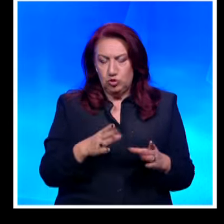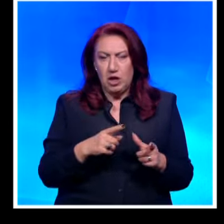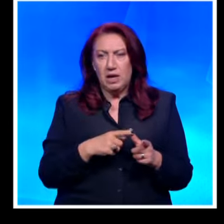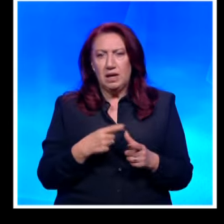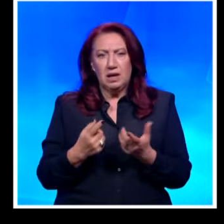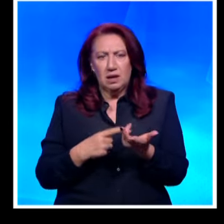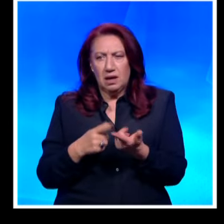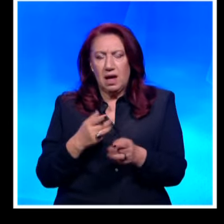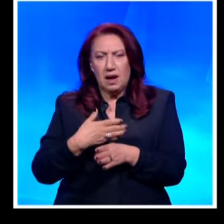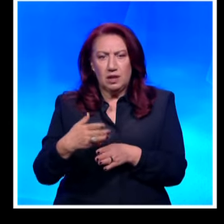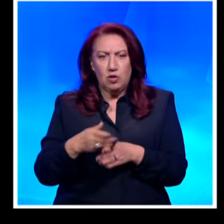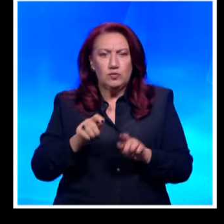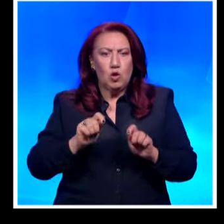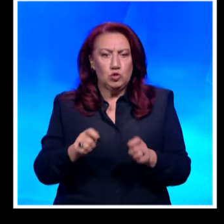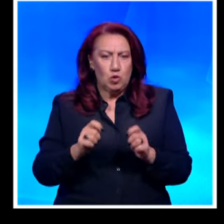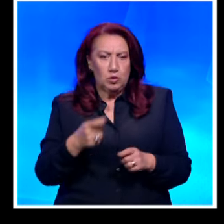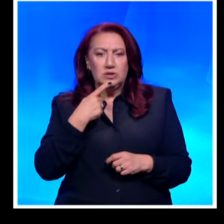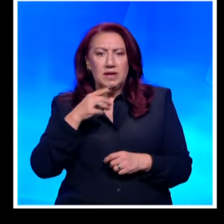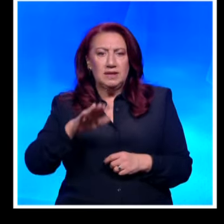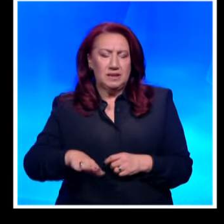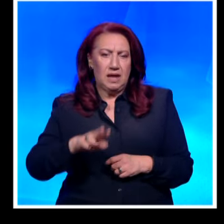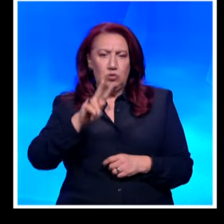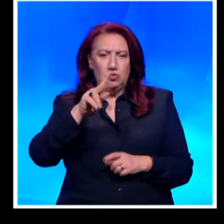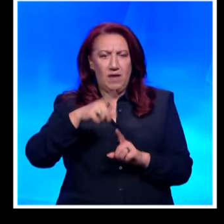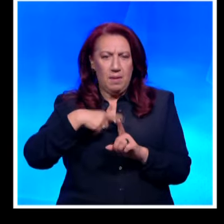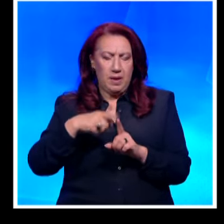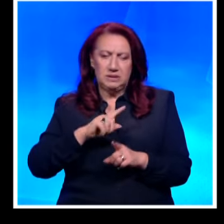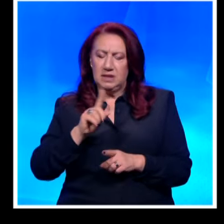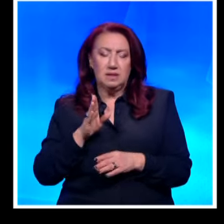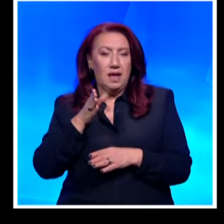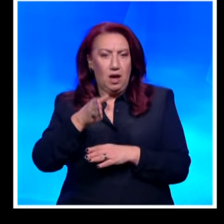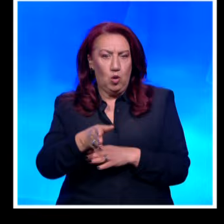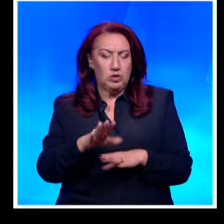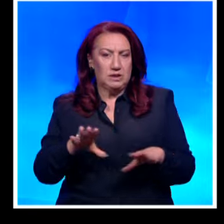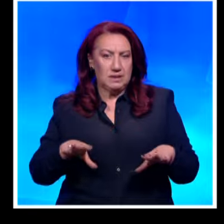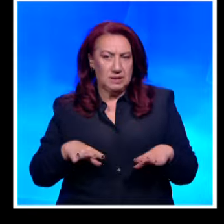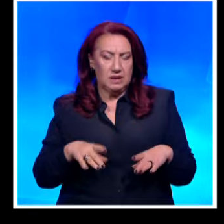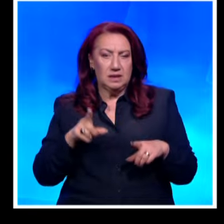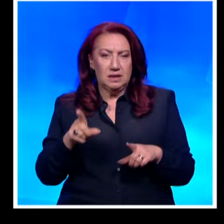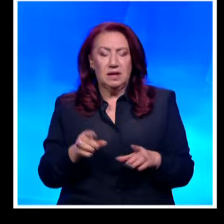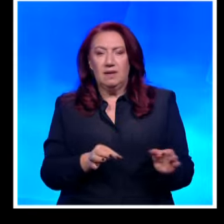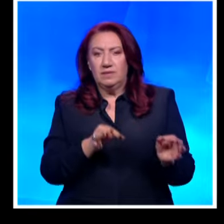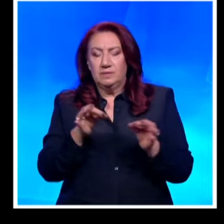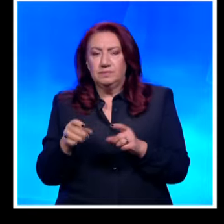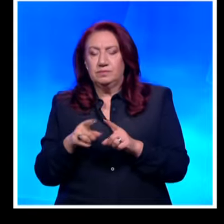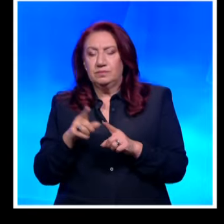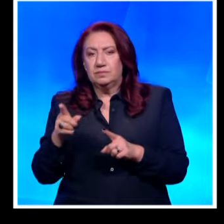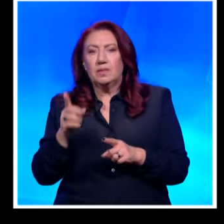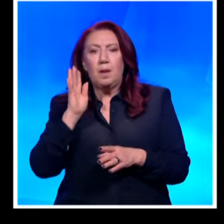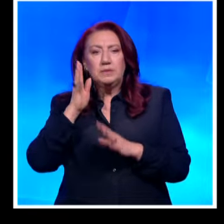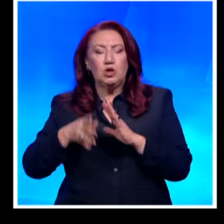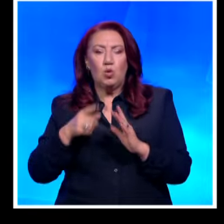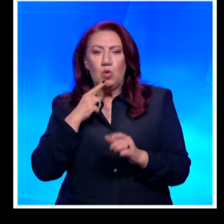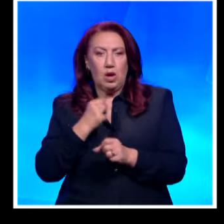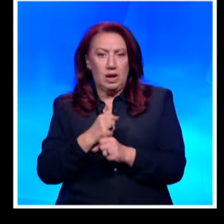видеоклипът не посещава детската градина от 2 месеца и тепърва с него ще работят психолози. Той е със специални образователни